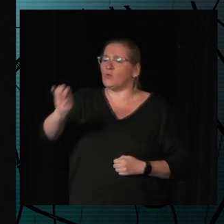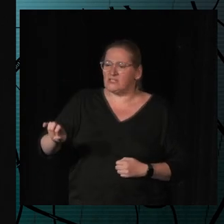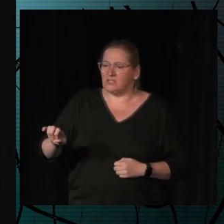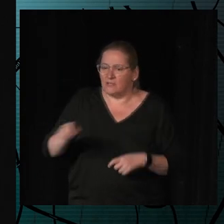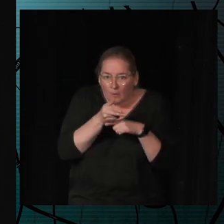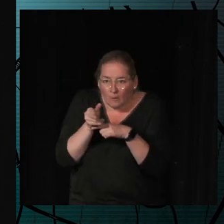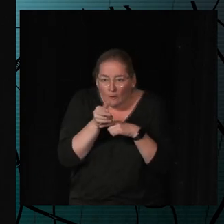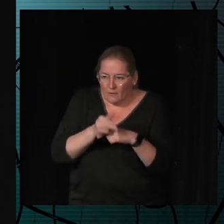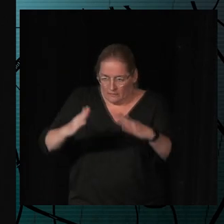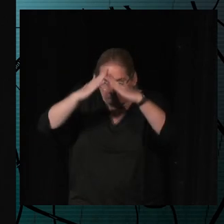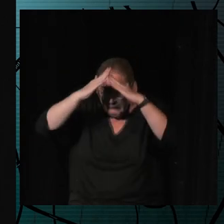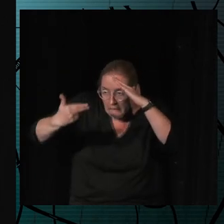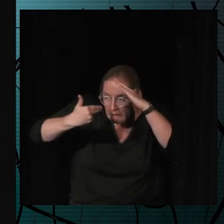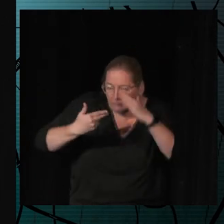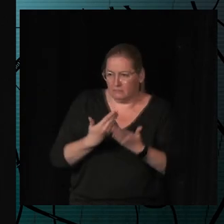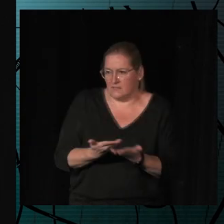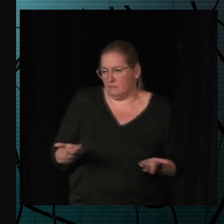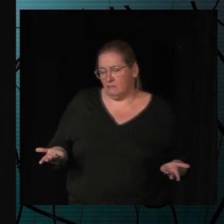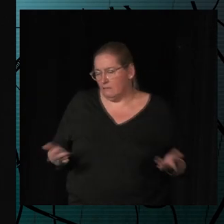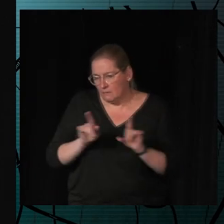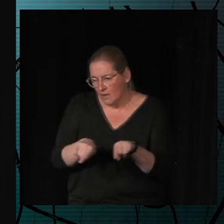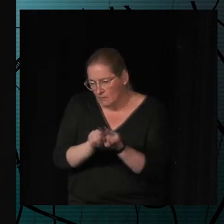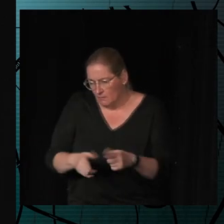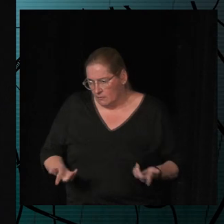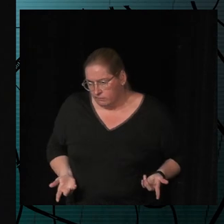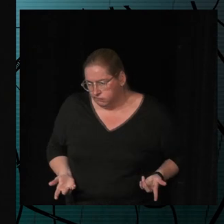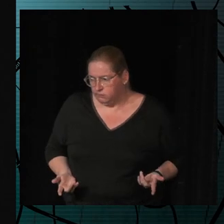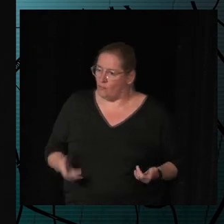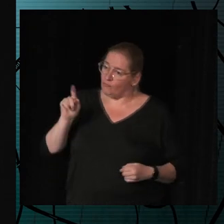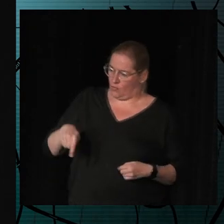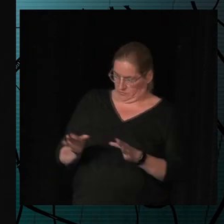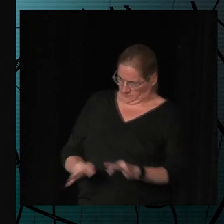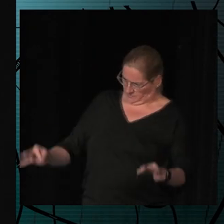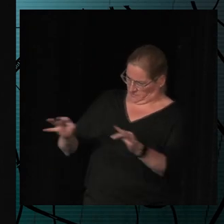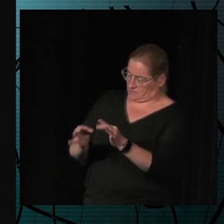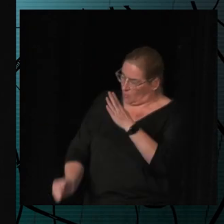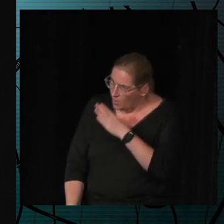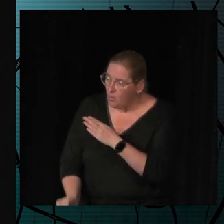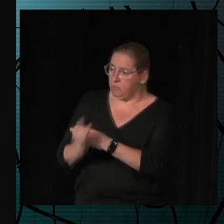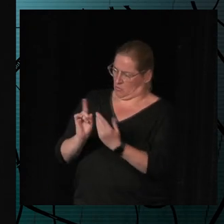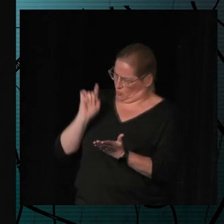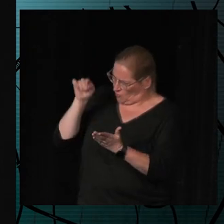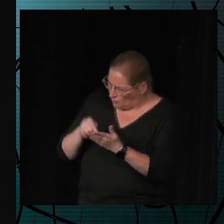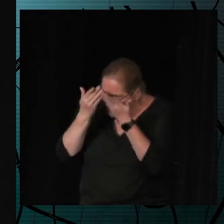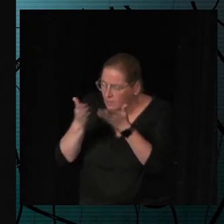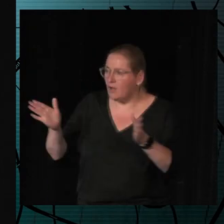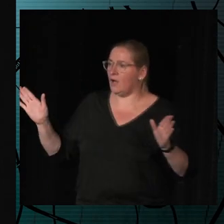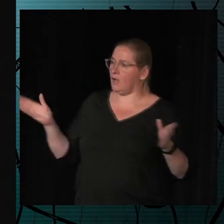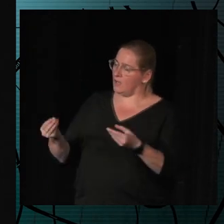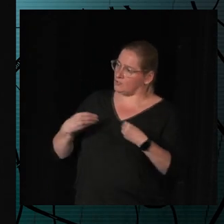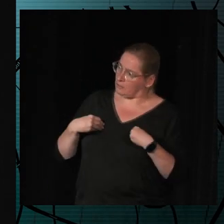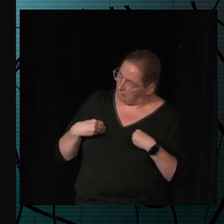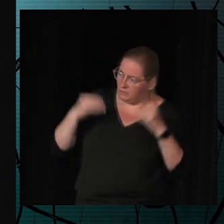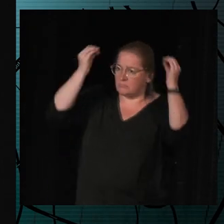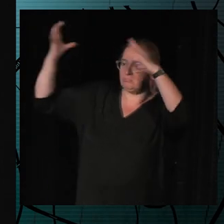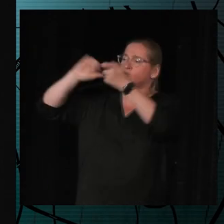effectivement au-delà de de l'iconographie du cadre il y a des choses à réfléchir d'un point de vue spatial parce que effectivement un je